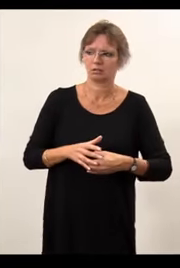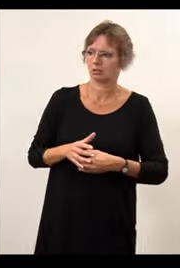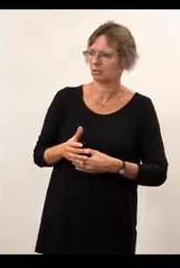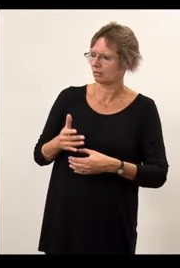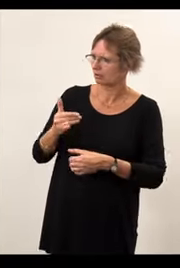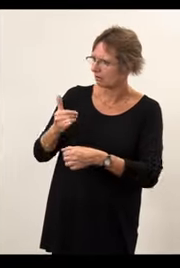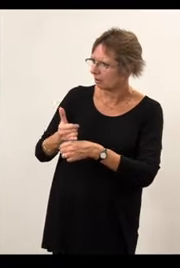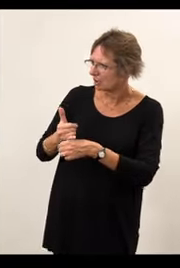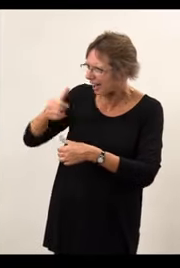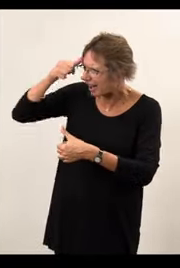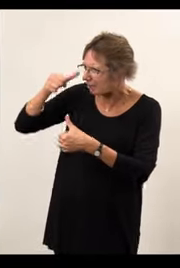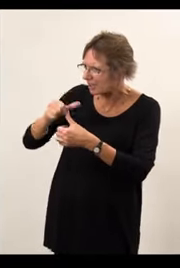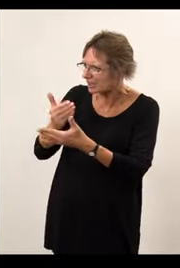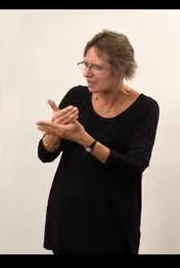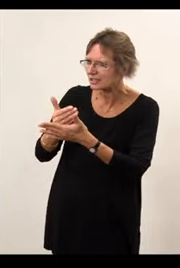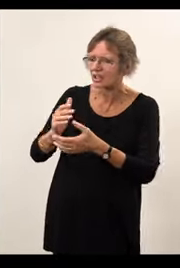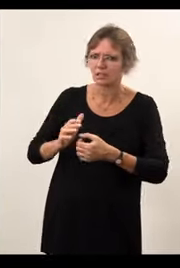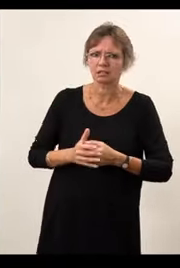Quoi? Tu te souviens de ça?